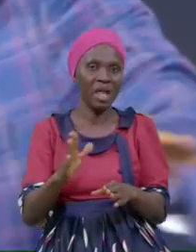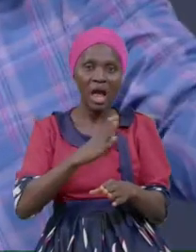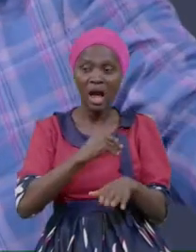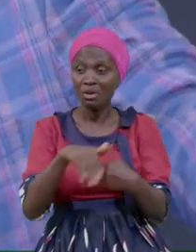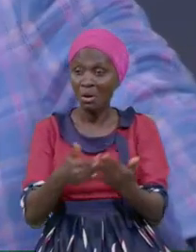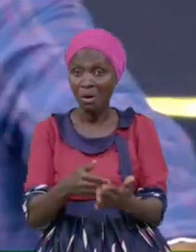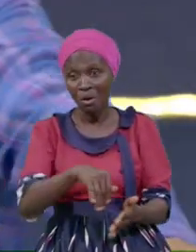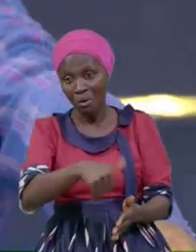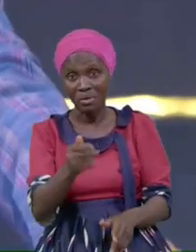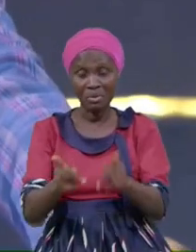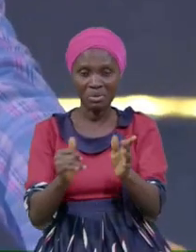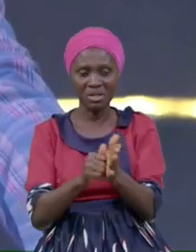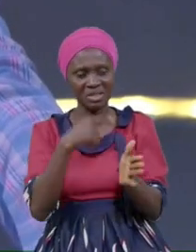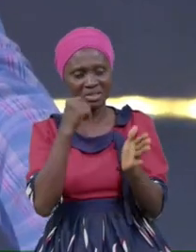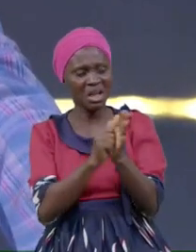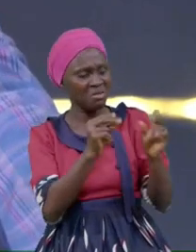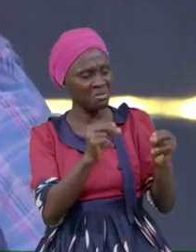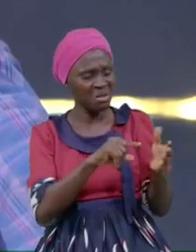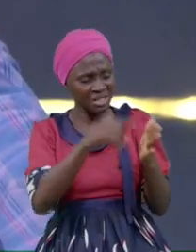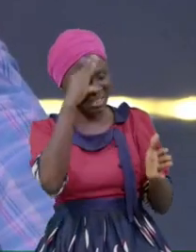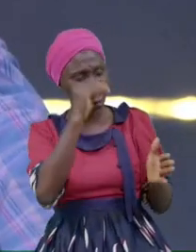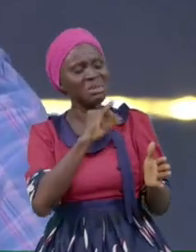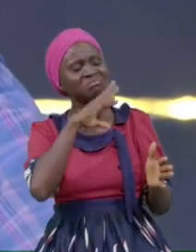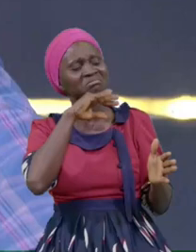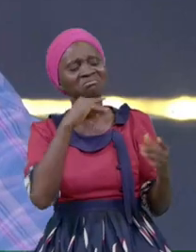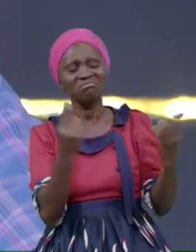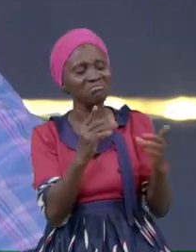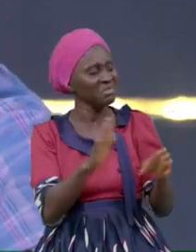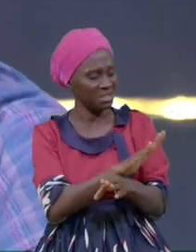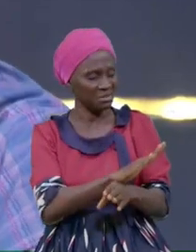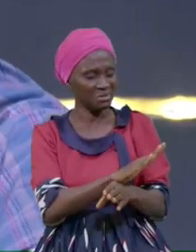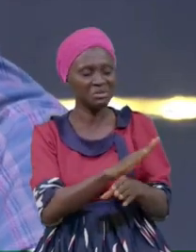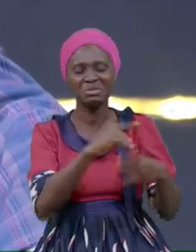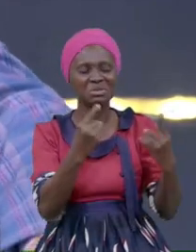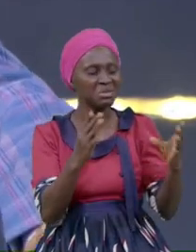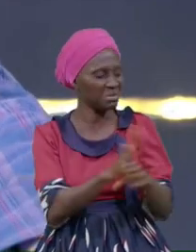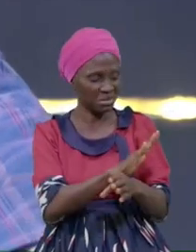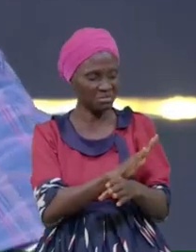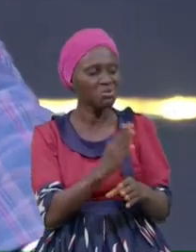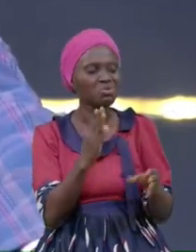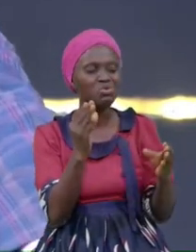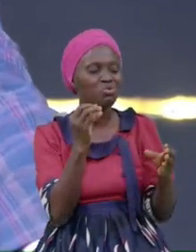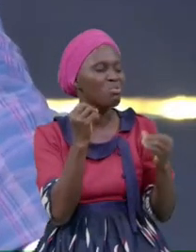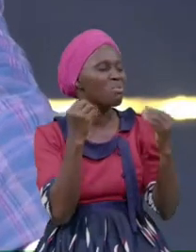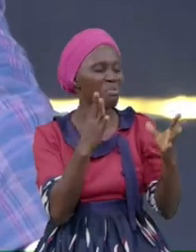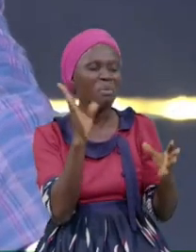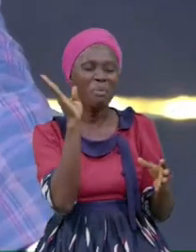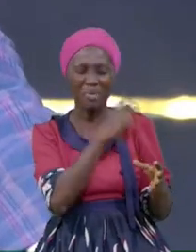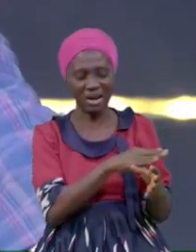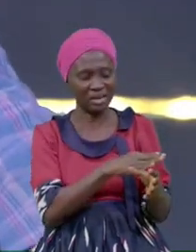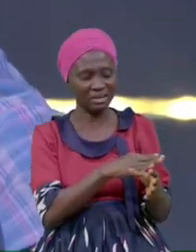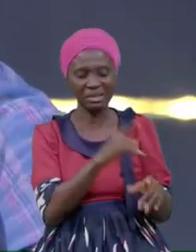non, il n'est pas assez bon pour le salut. Tout sale, trop pécheur, il est très mauvais. Le